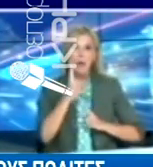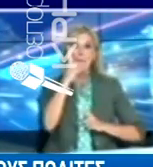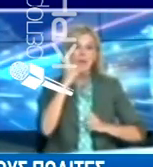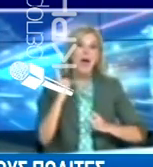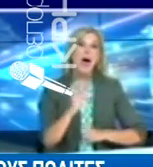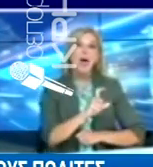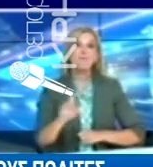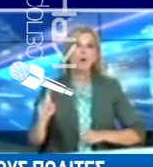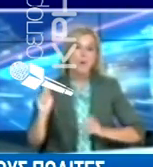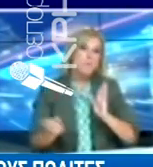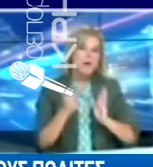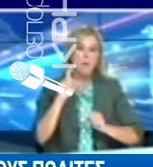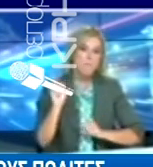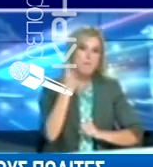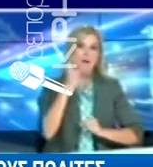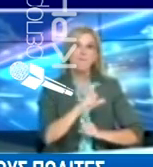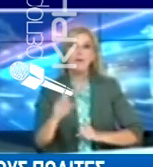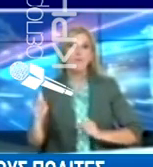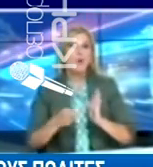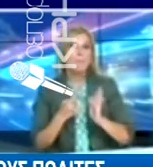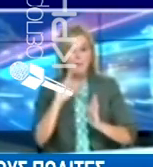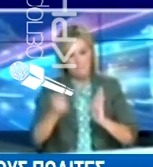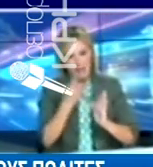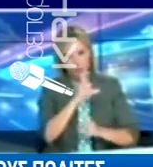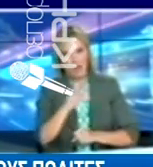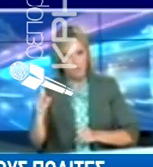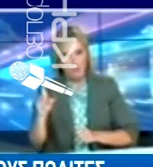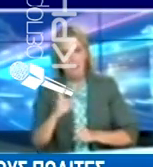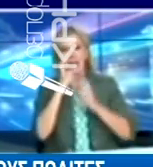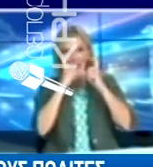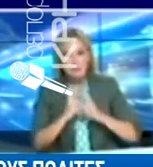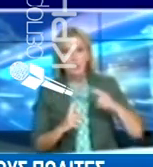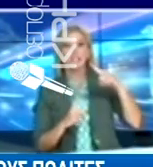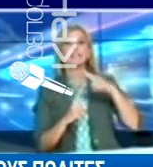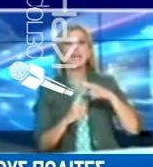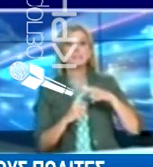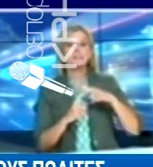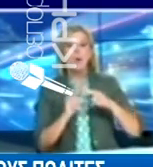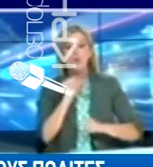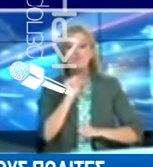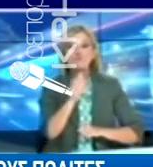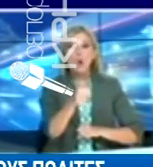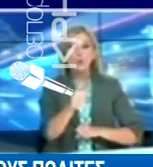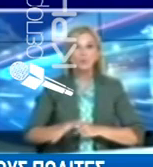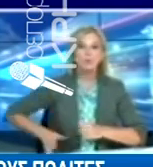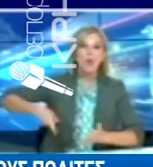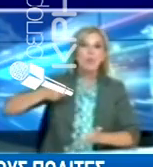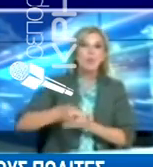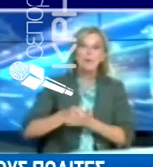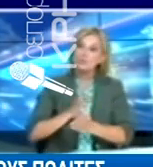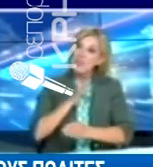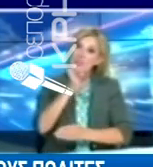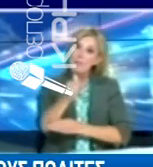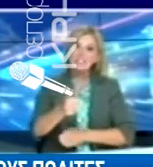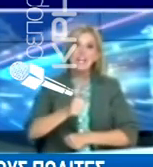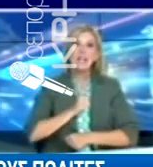κάθε εβδομάδα. Αυτά τα τεστ πραγματοποιούνται αποκλειστικά σε ιδιωτικά διαγνωστικά κέντρα με δαπάνη του εργαζομένου έναντι